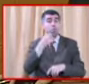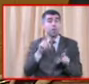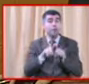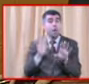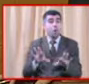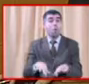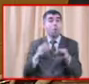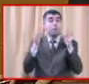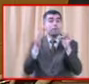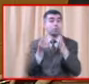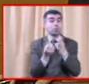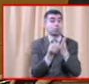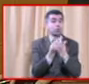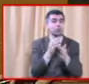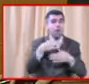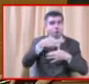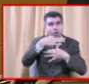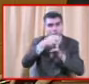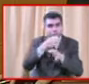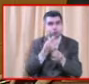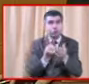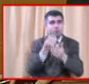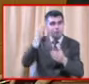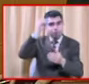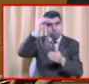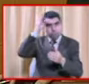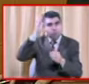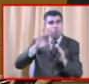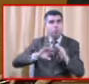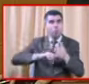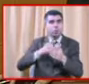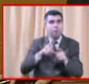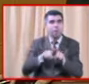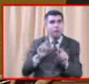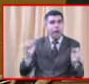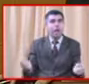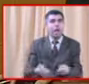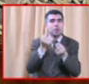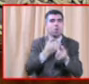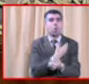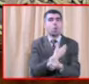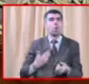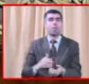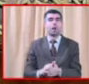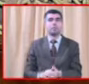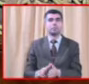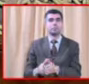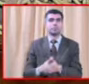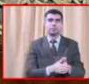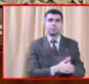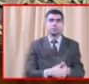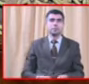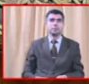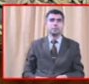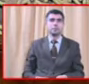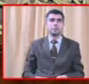تقييمكم لمنظومه البحث العلمي والاجراءات المزمع اتخاذها من طرف الحكومه للنهوض بهذا القطاع، وشكرا. الجواب السيده